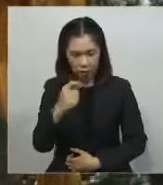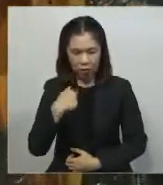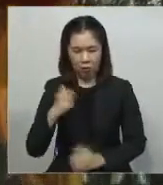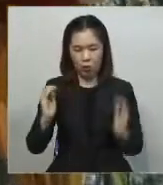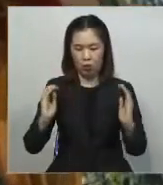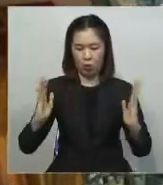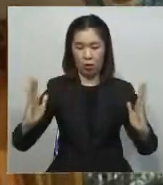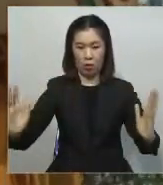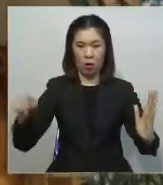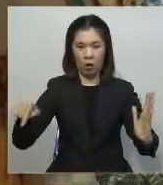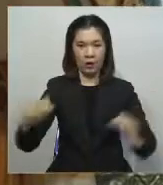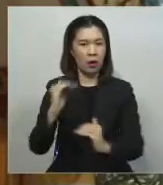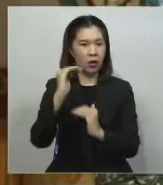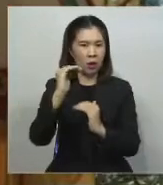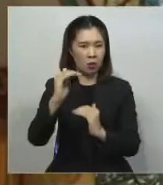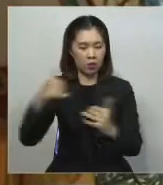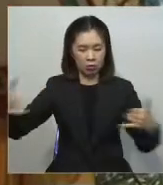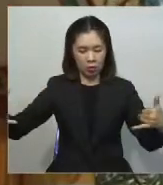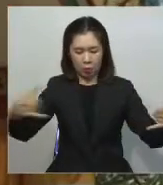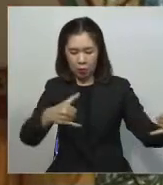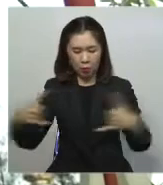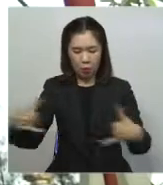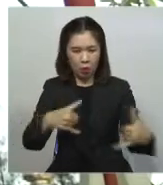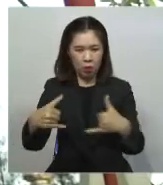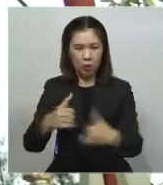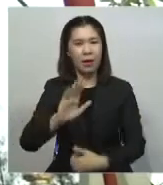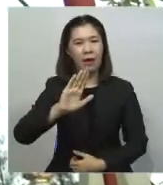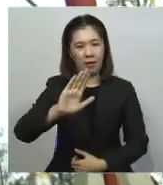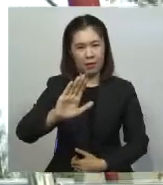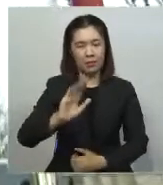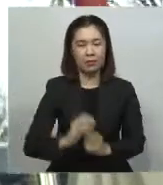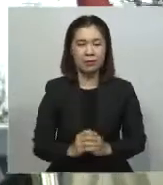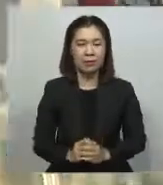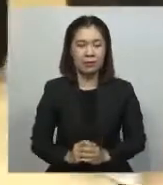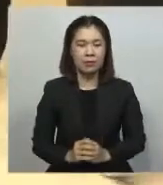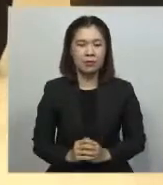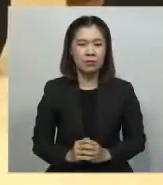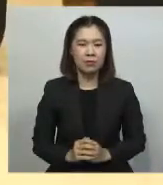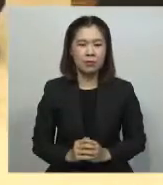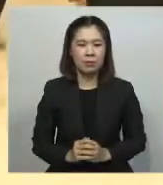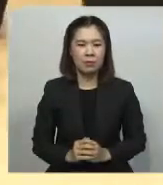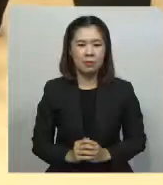ให้อยู่ในจุดที่กำหนดและห้ามลงมาในถนนโดยเด็ดขาดเพื่อความปลอดภัยค่ะ